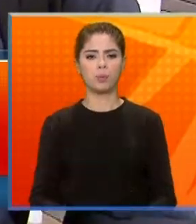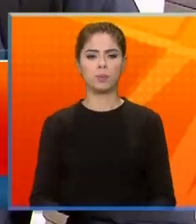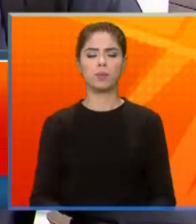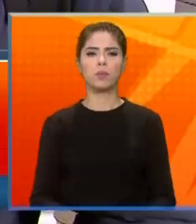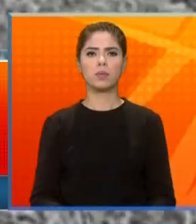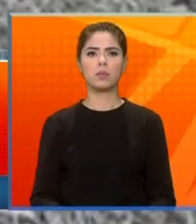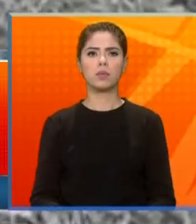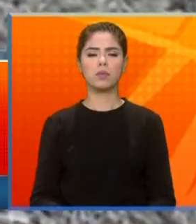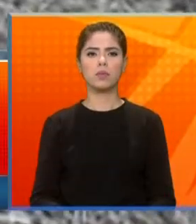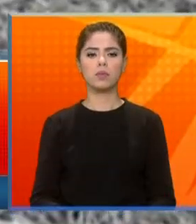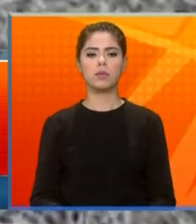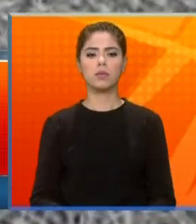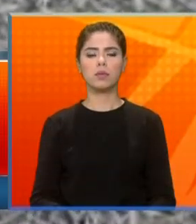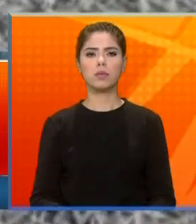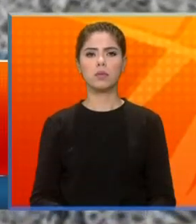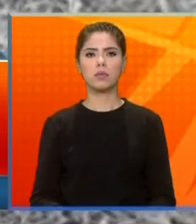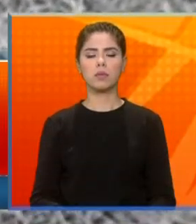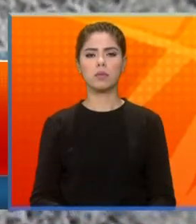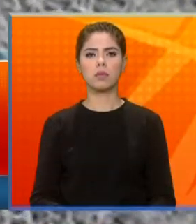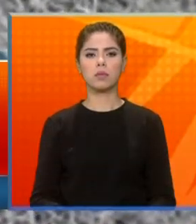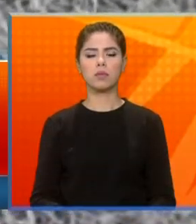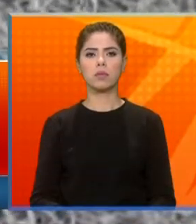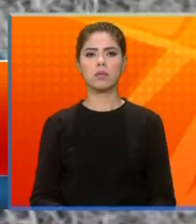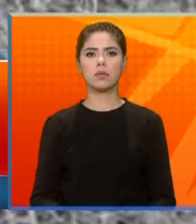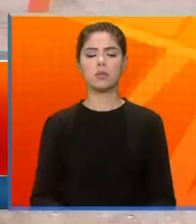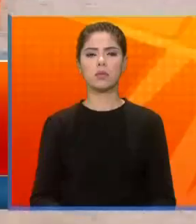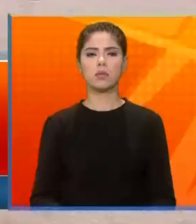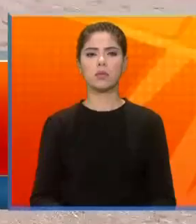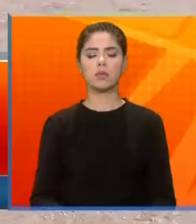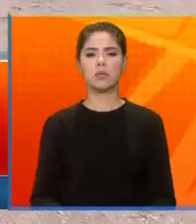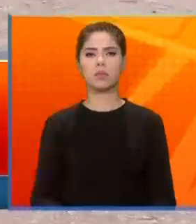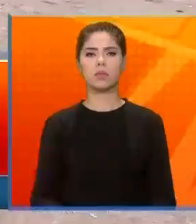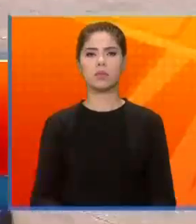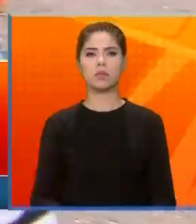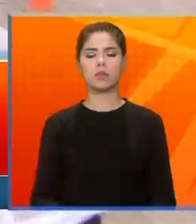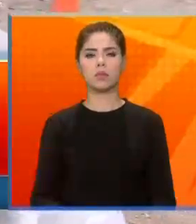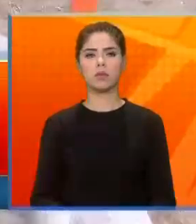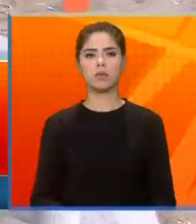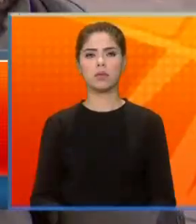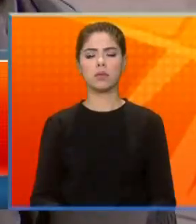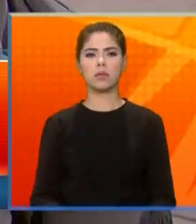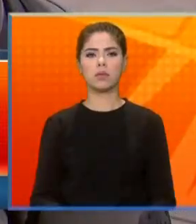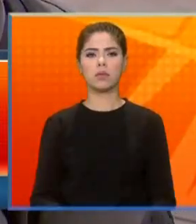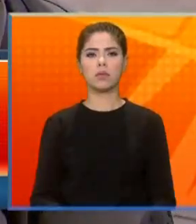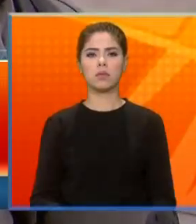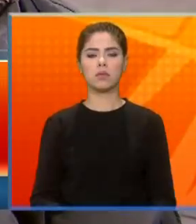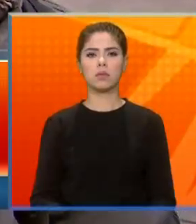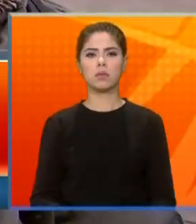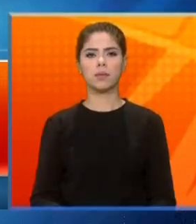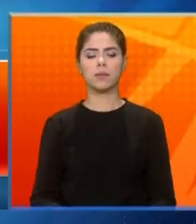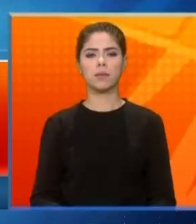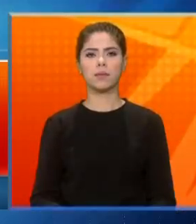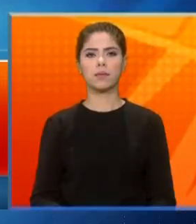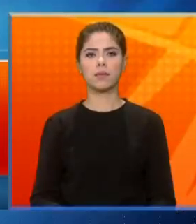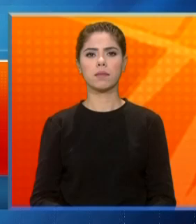Zehirliyorlar köpekleri burada. Hayvana bunu yapanlar, bu dünyada yerleri yok onların. Valla canilik, başka bir şey değil yani. Zehirlemişler diye